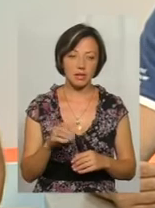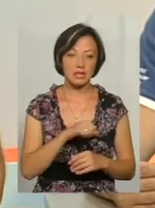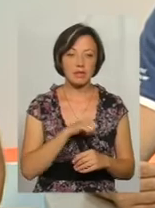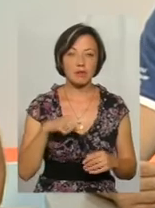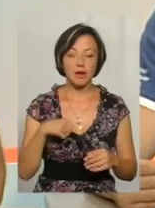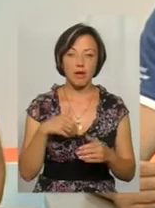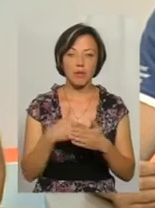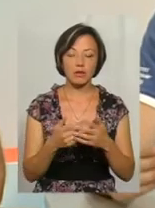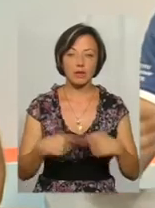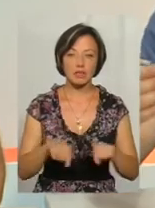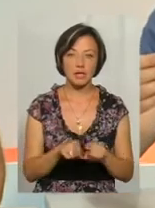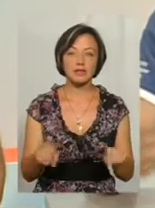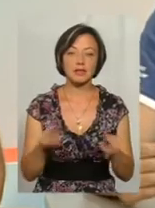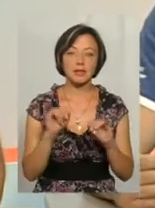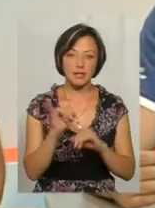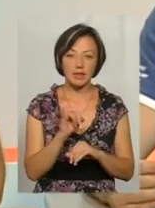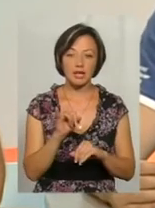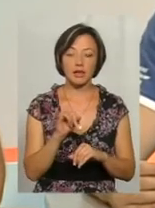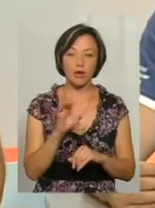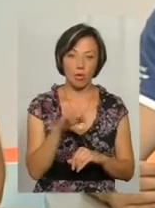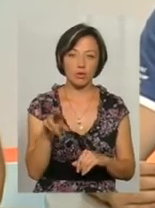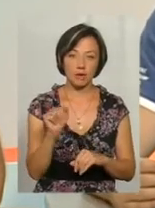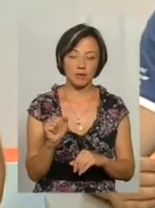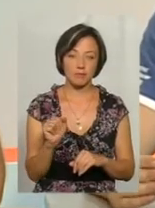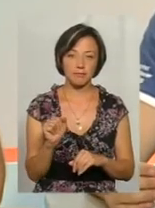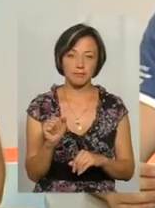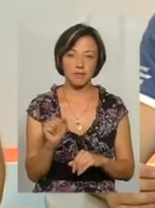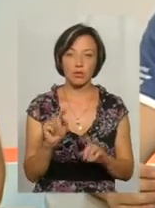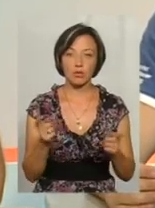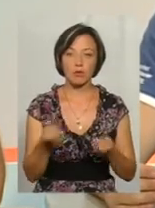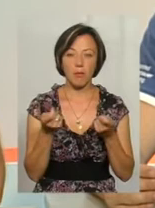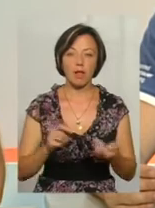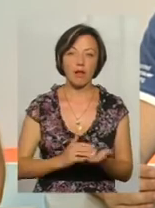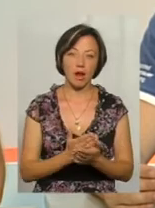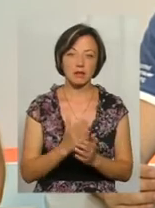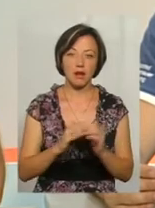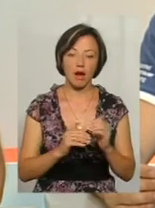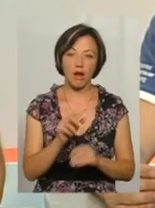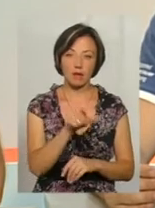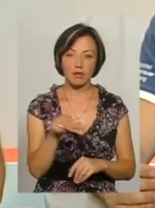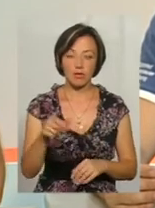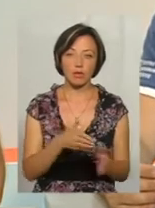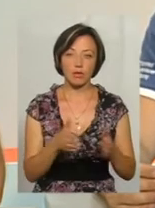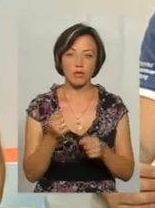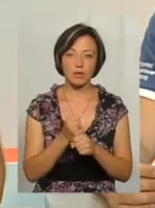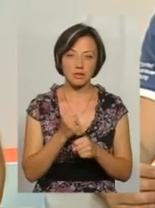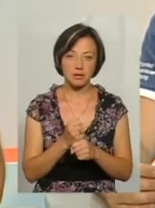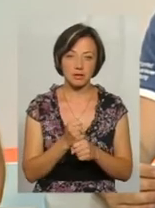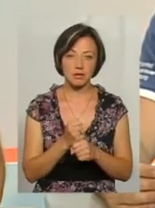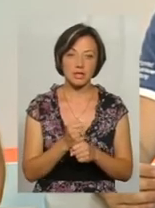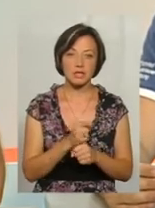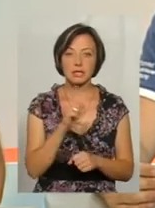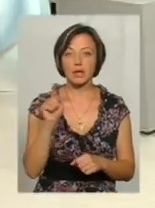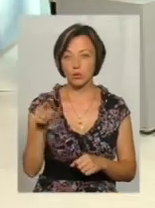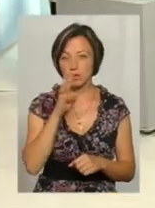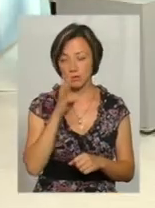громадських організаціях, так і в тій же ОДА. Дуже мало якісних кадрів, які б готові працювати за ту заробітну плату